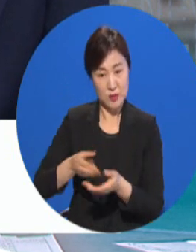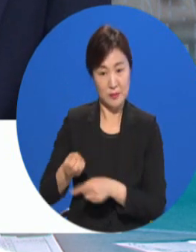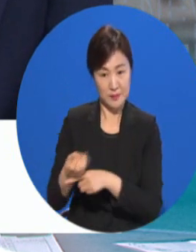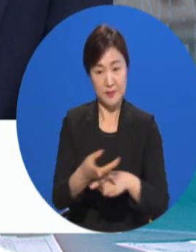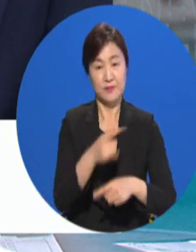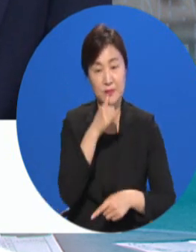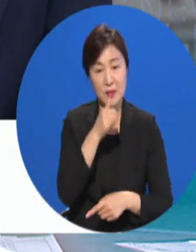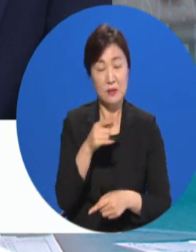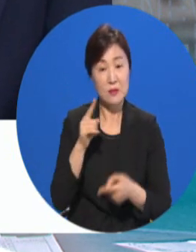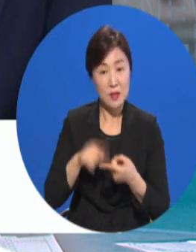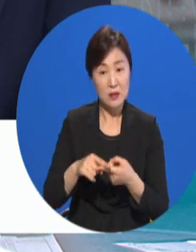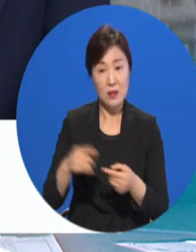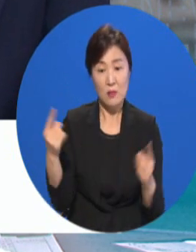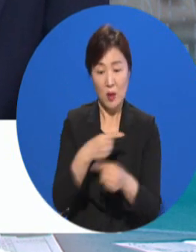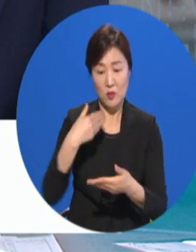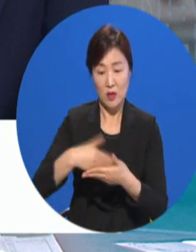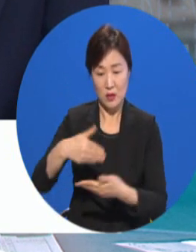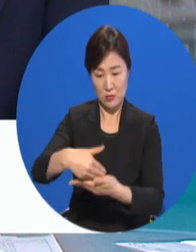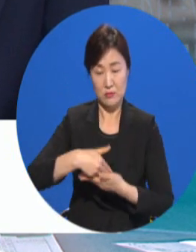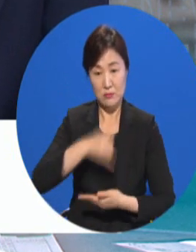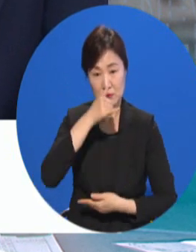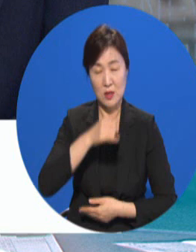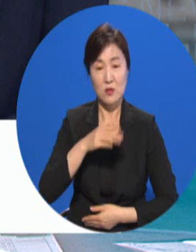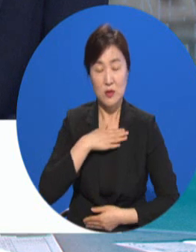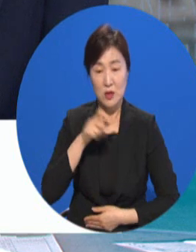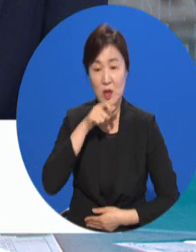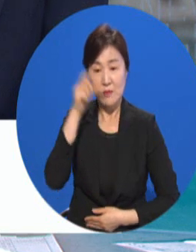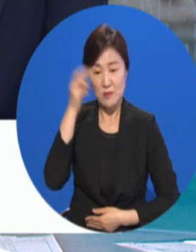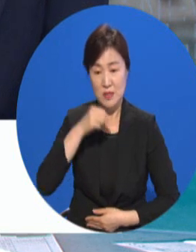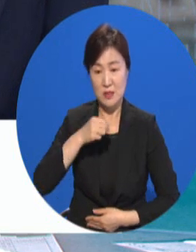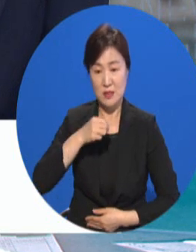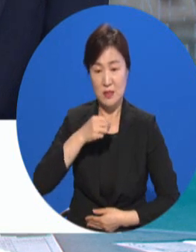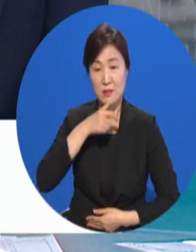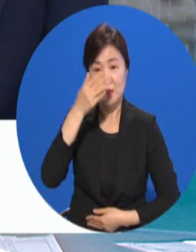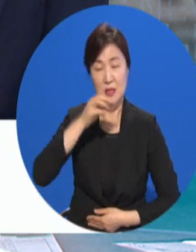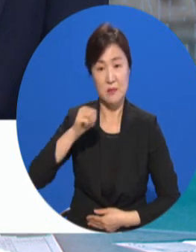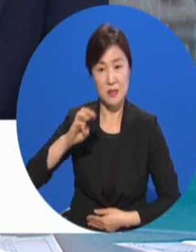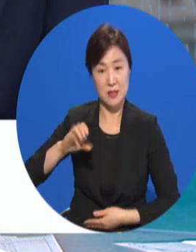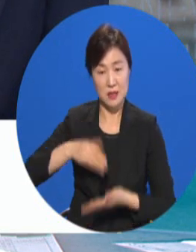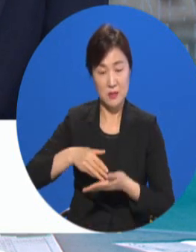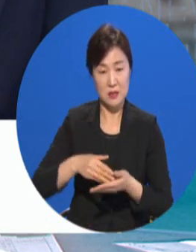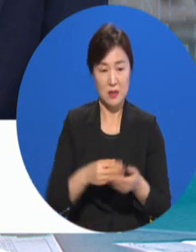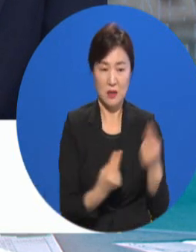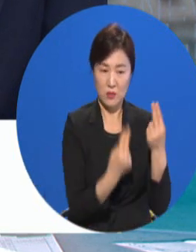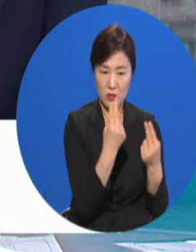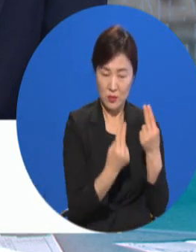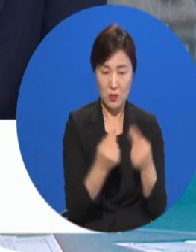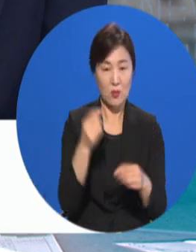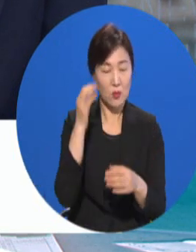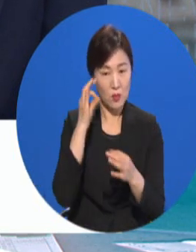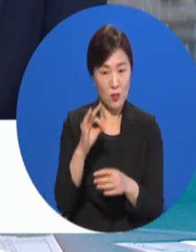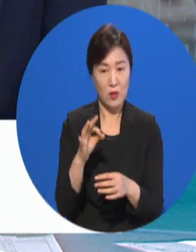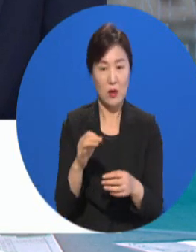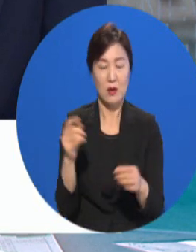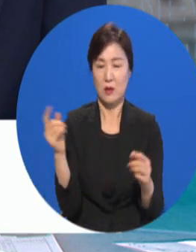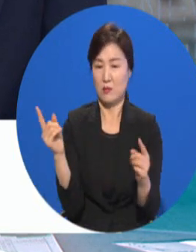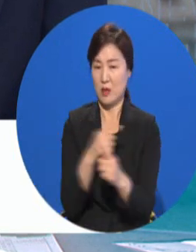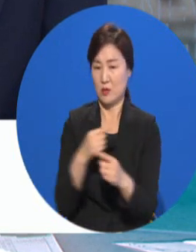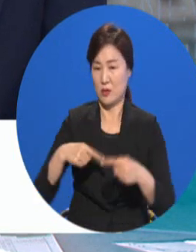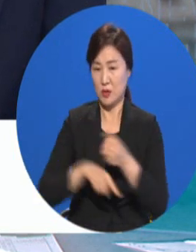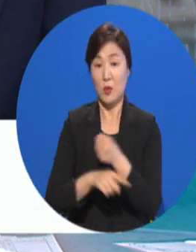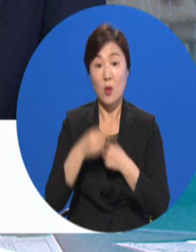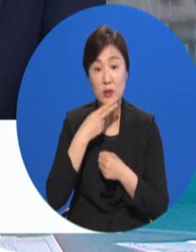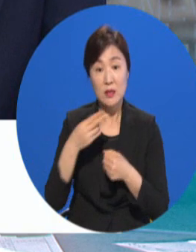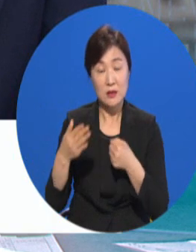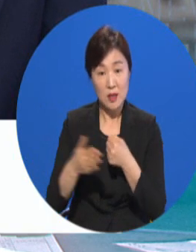요구해왔는데요. 여수 MBC는 취재 자료와 사실관계를 검토한 결과 정정의 이유가 없다고 판단했습니다. 이번 보도를